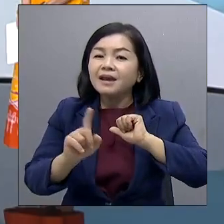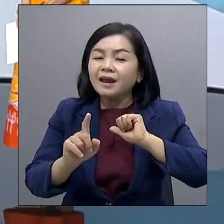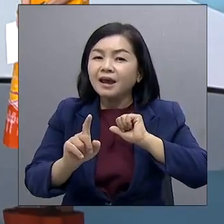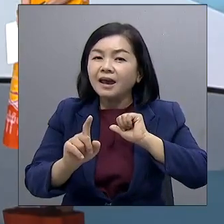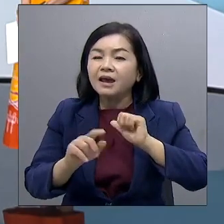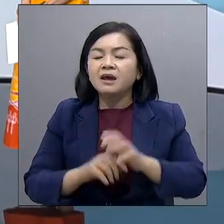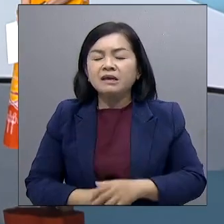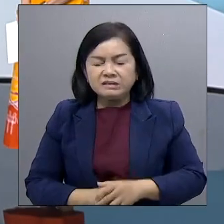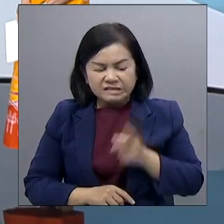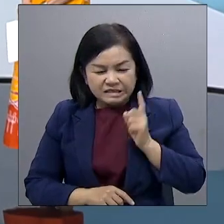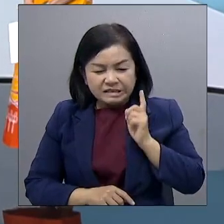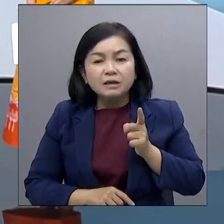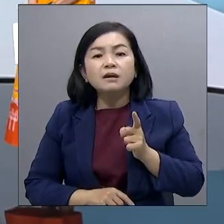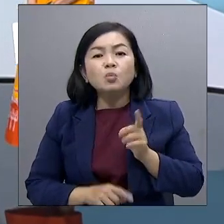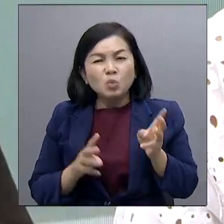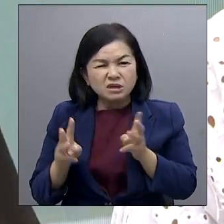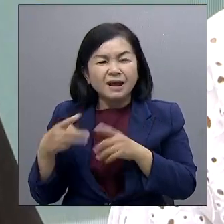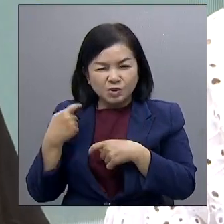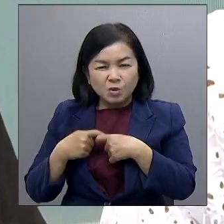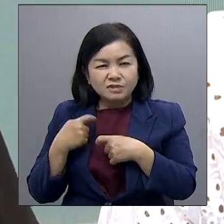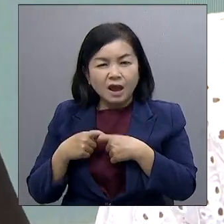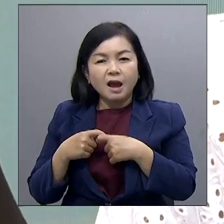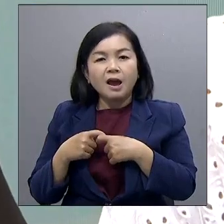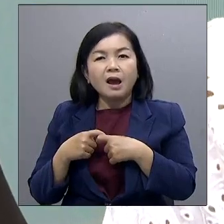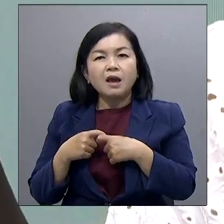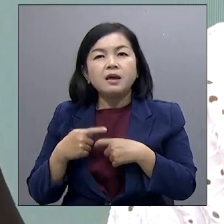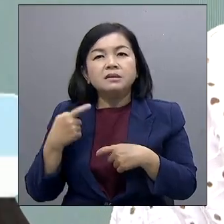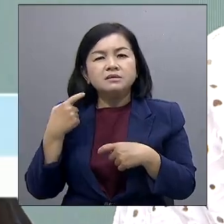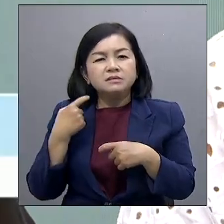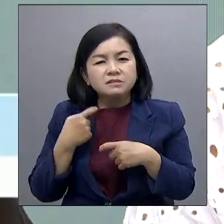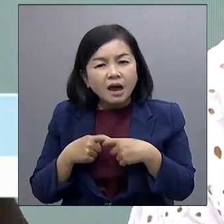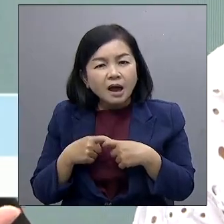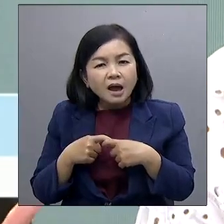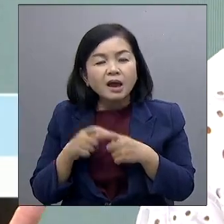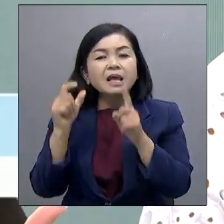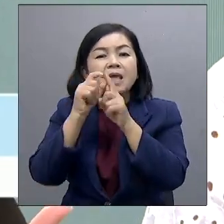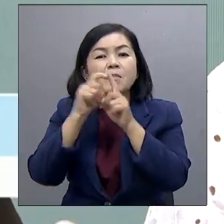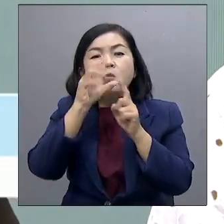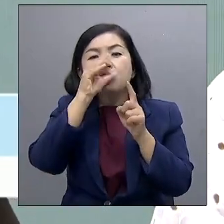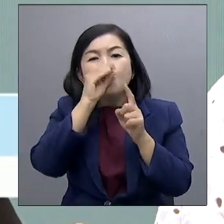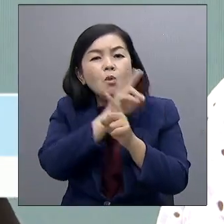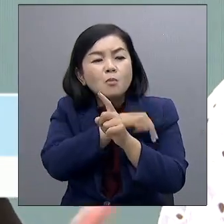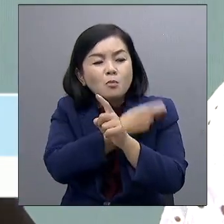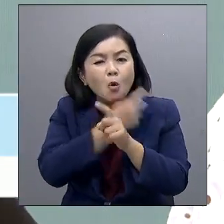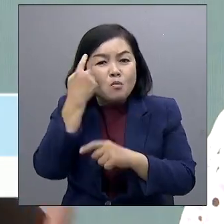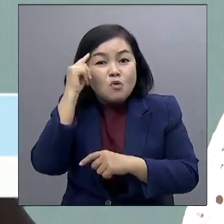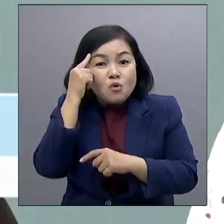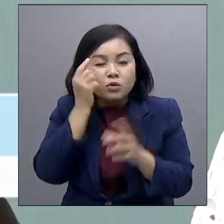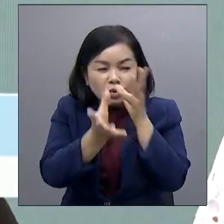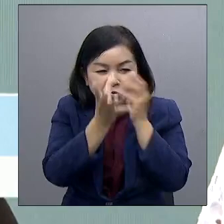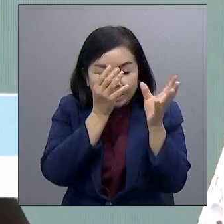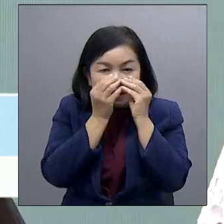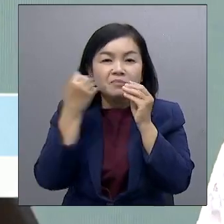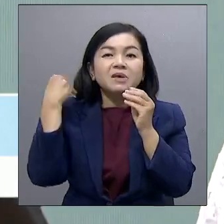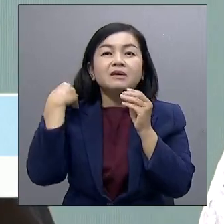ๆยากแม้กระทั่งวิธีการค่ะแล้วก็ยากแม้กระทั่งศัพท์ที่เราไม่รู้เมื่อก่อนเลยแล้วเราต้องไปเรียนรู้เราต้อง